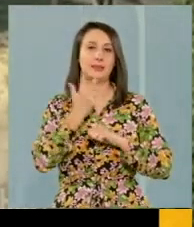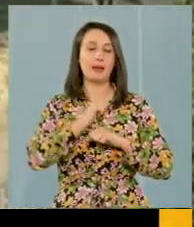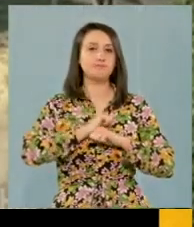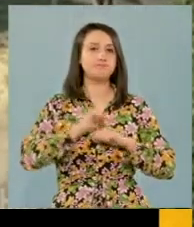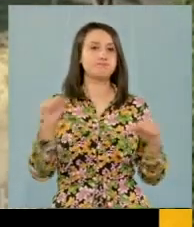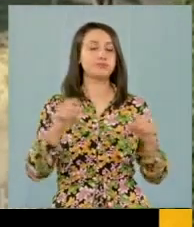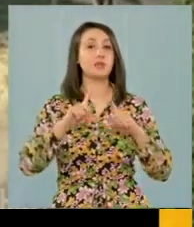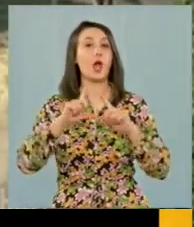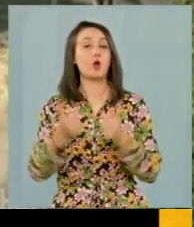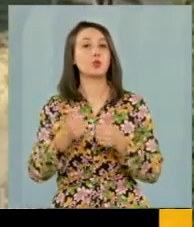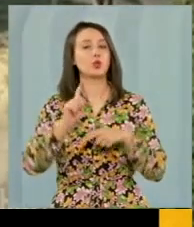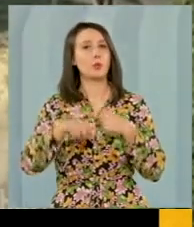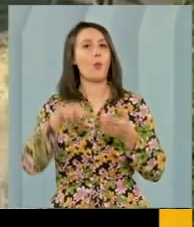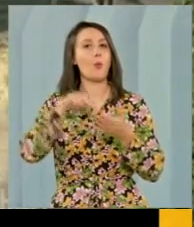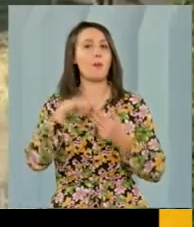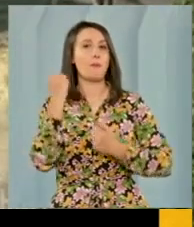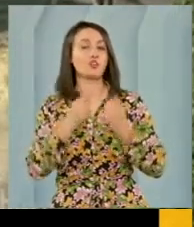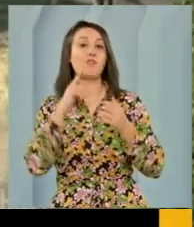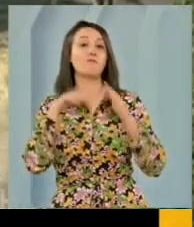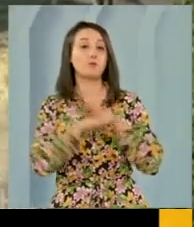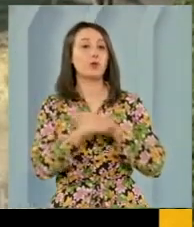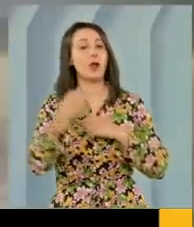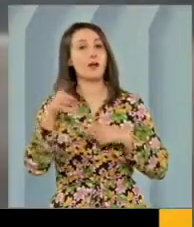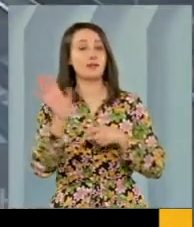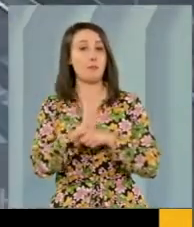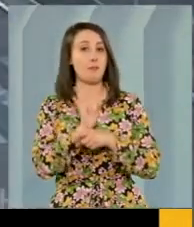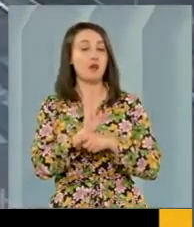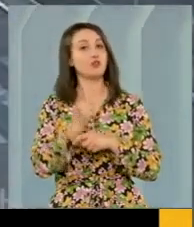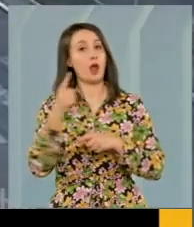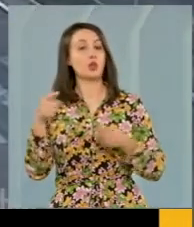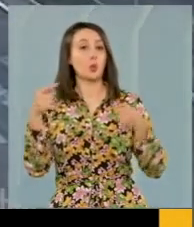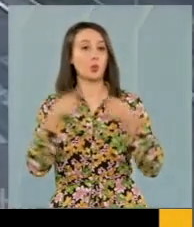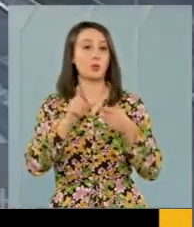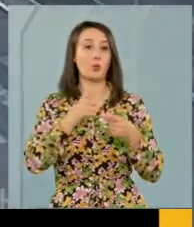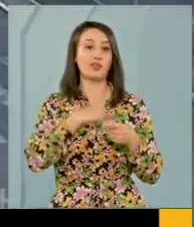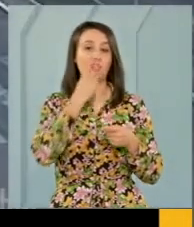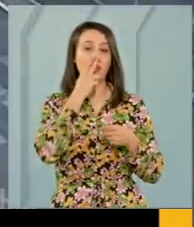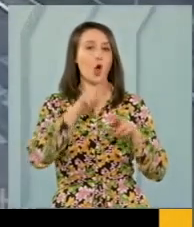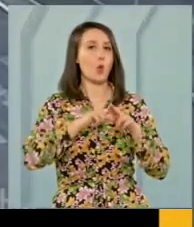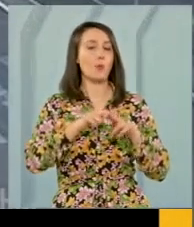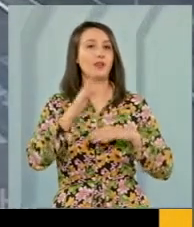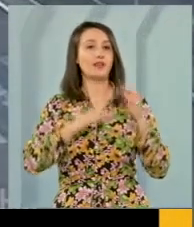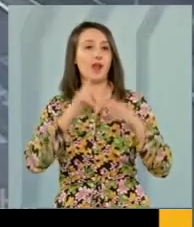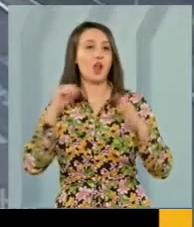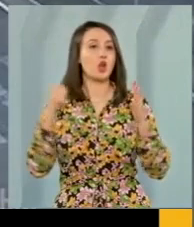aruncă pe jos tuburile, apoi urcă în mașină și fug. În alte imagini filmate din alt unghi se poate vedea cum clădirea este